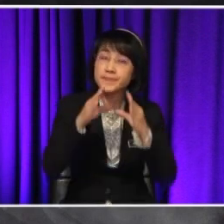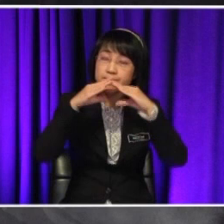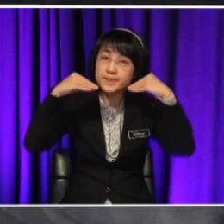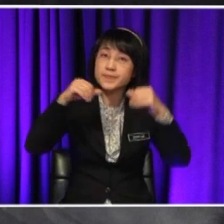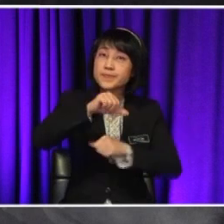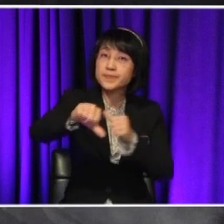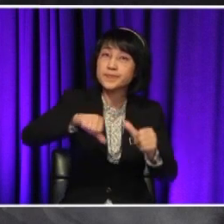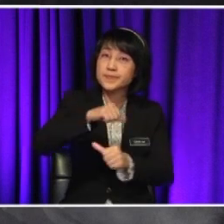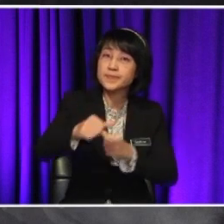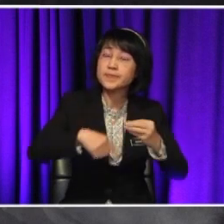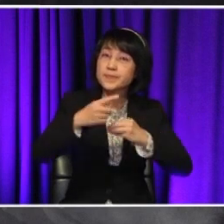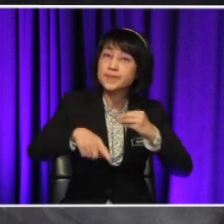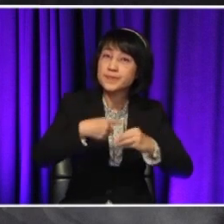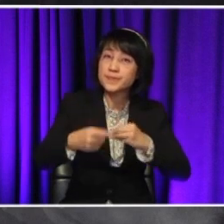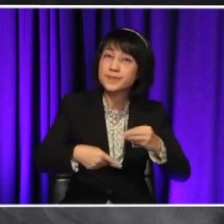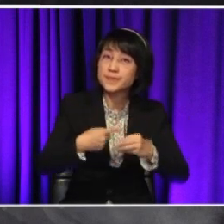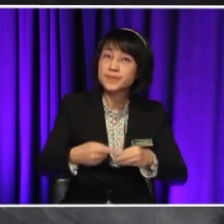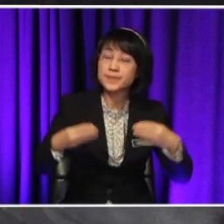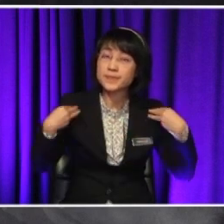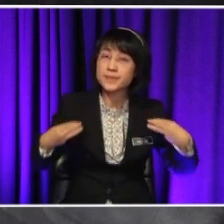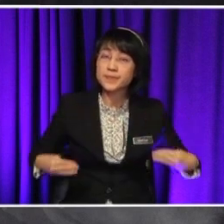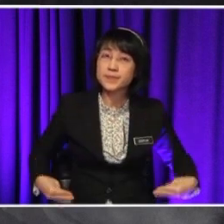pula berkaitan anatomi manusia dengan